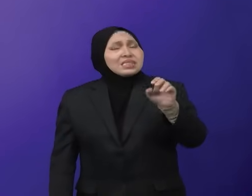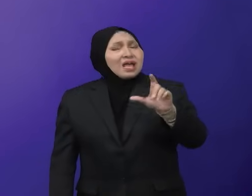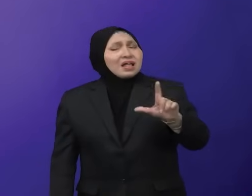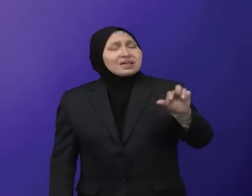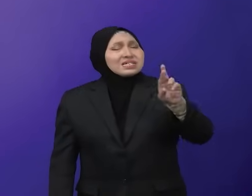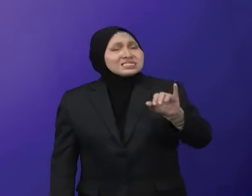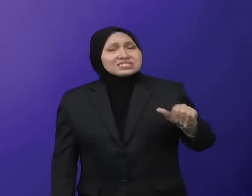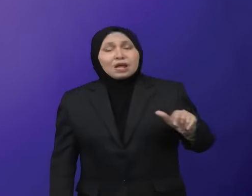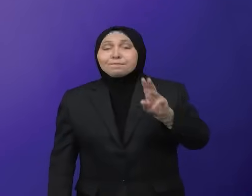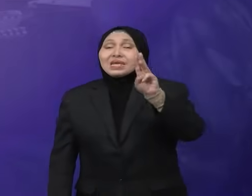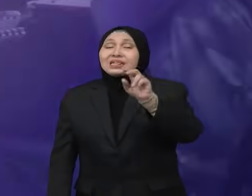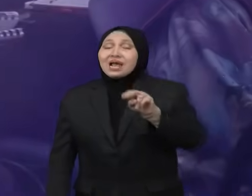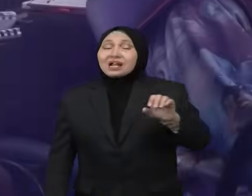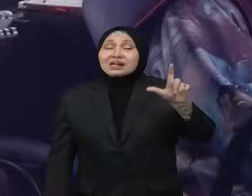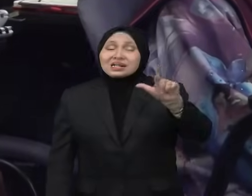Minari jali.